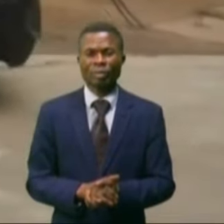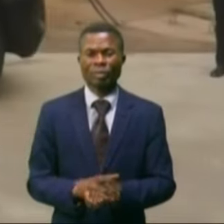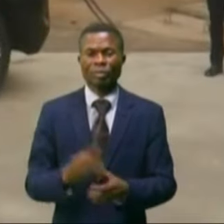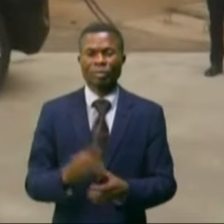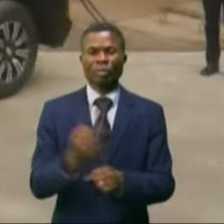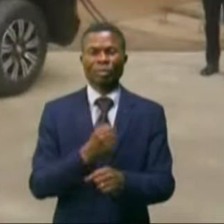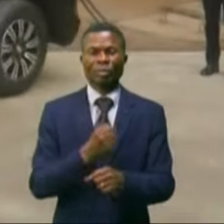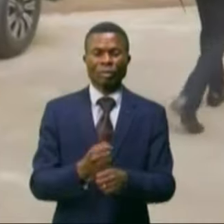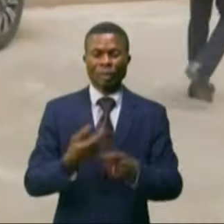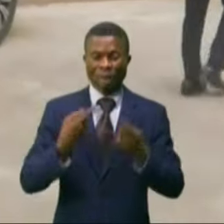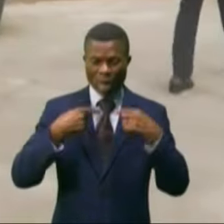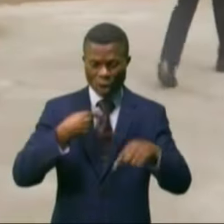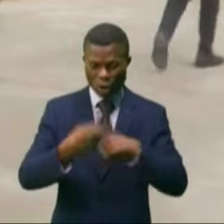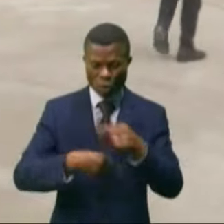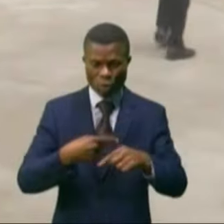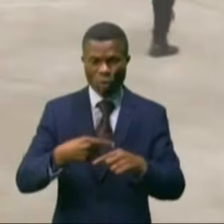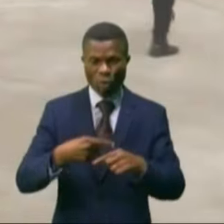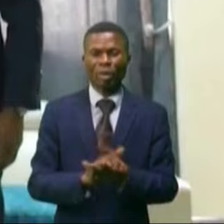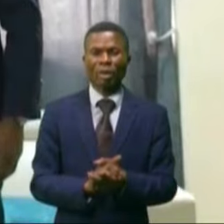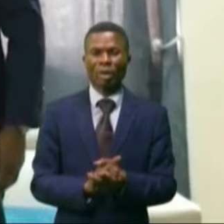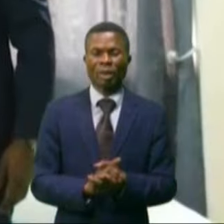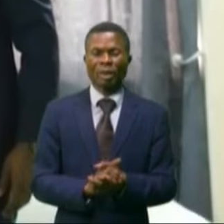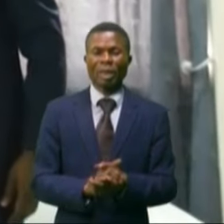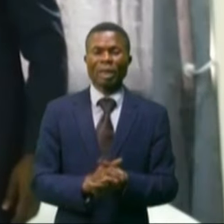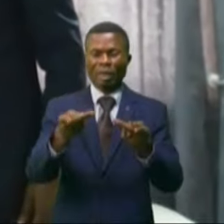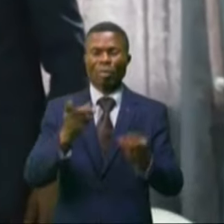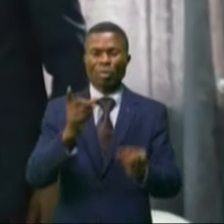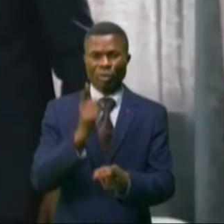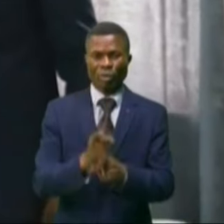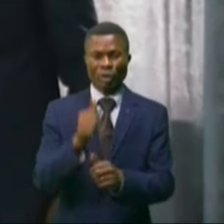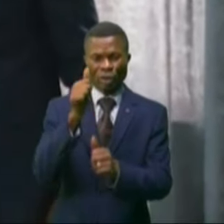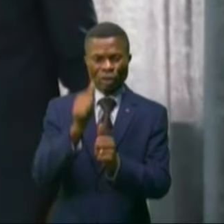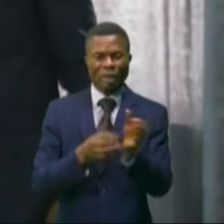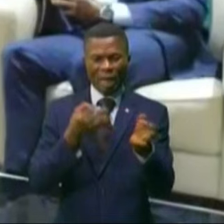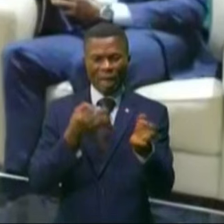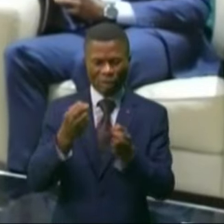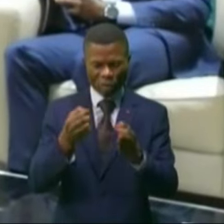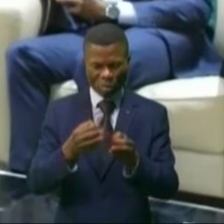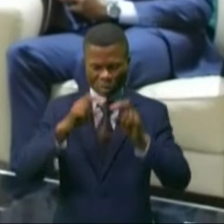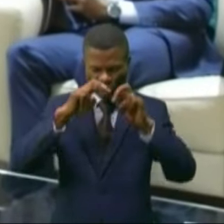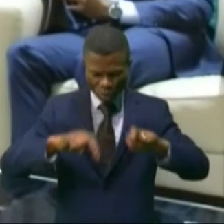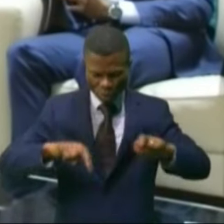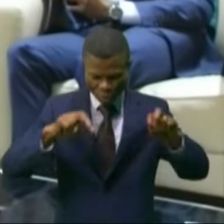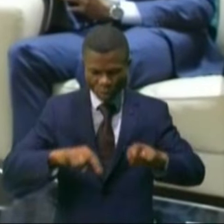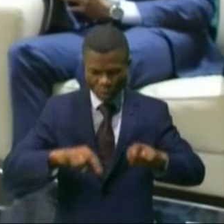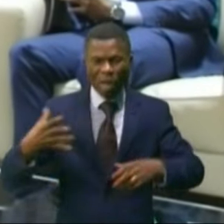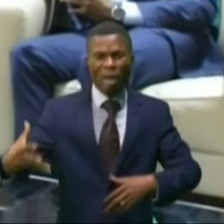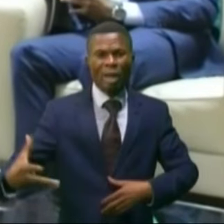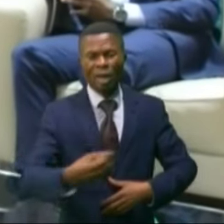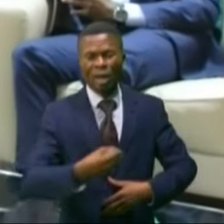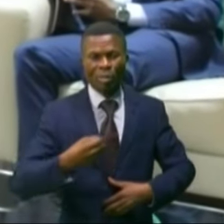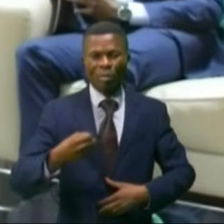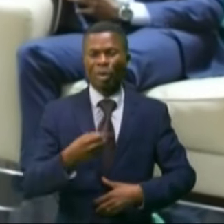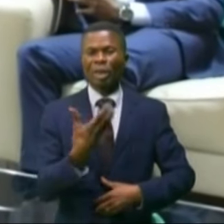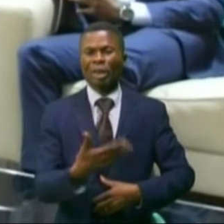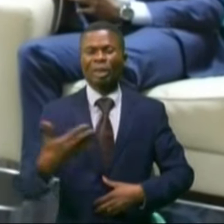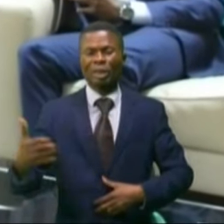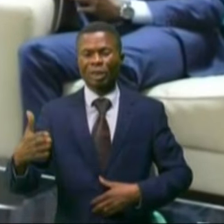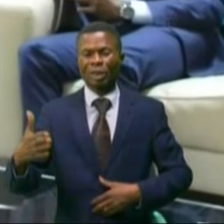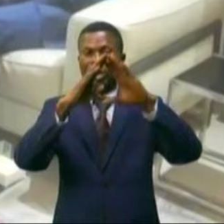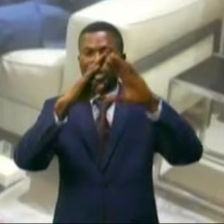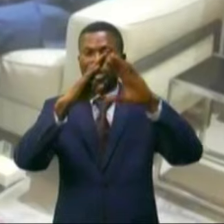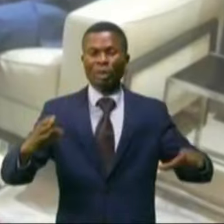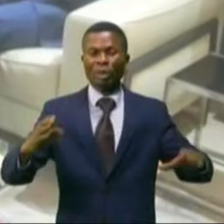L'opération s'annonce chirurgicale et précise. Chaque détail sera scruté pour récupérer les patrimoines immobiliers de